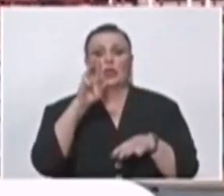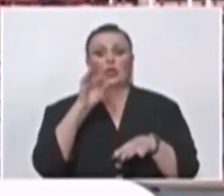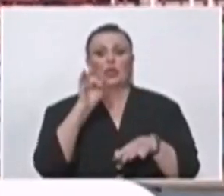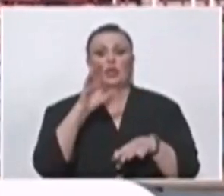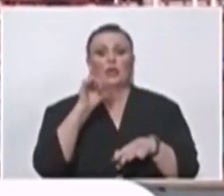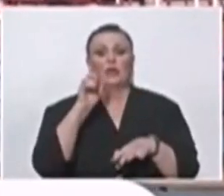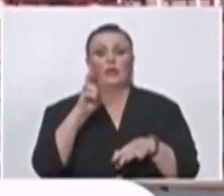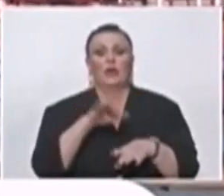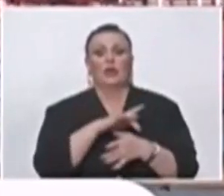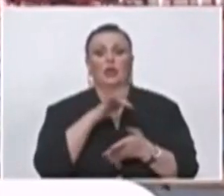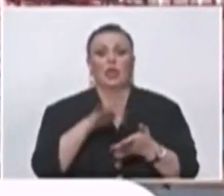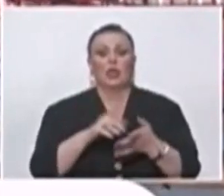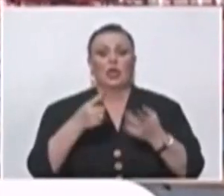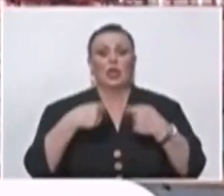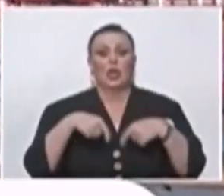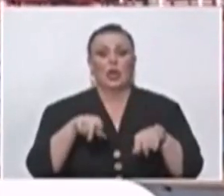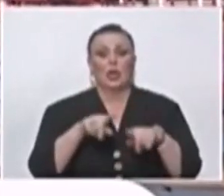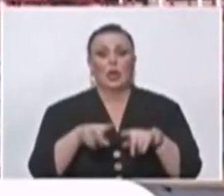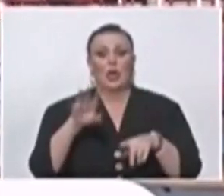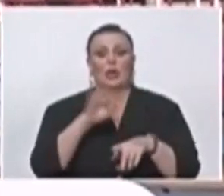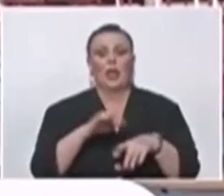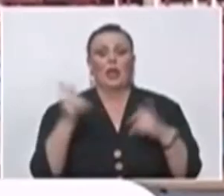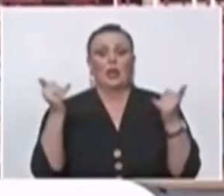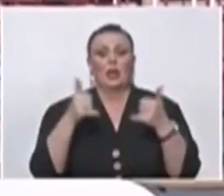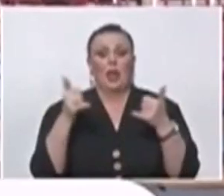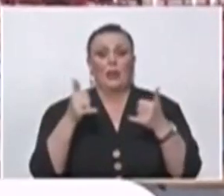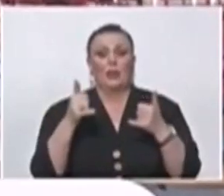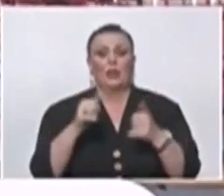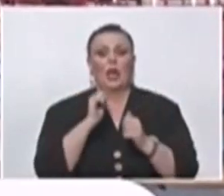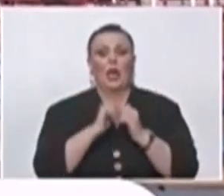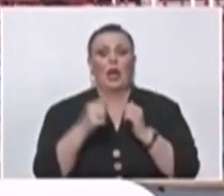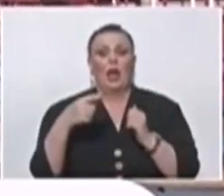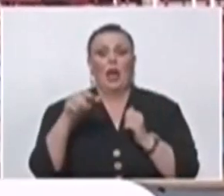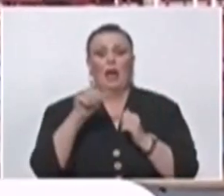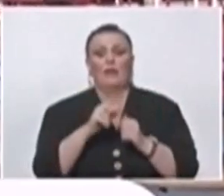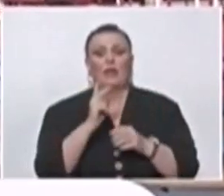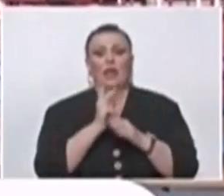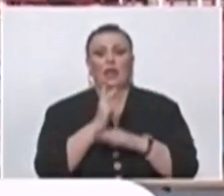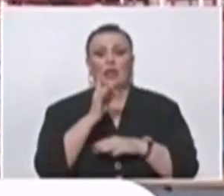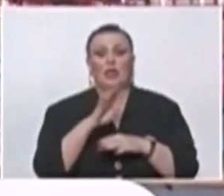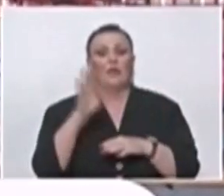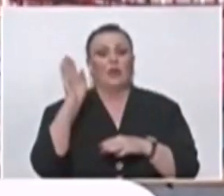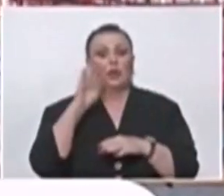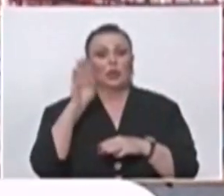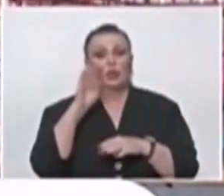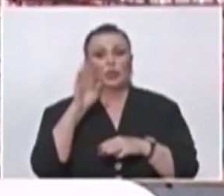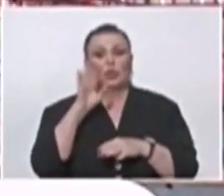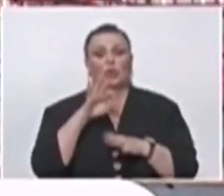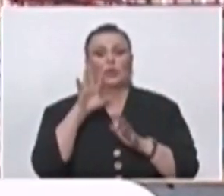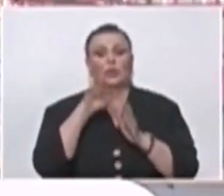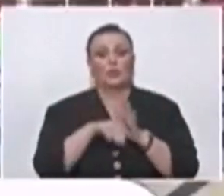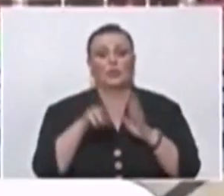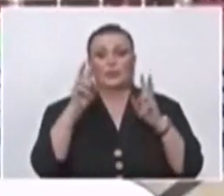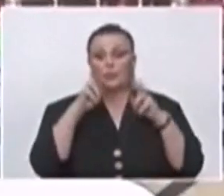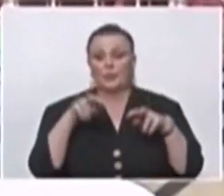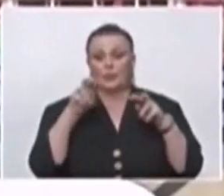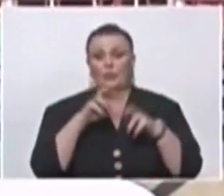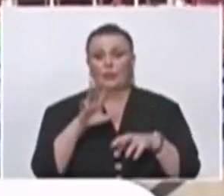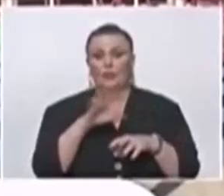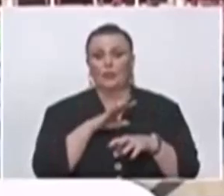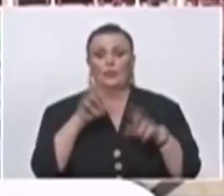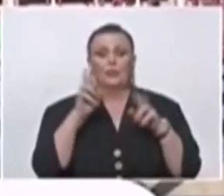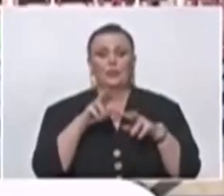şəhərində yerləşən regional laboratoriya hər həftə 2 dəfə suyun tərkibini yoxlayır.